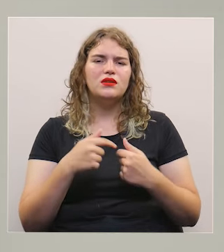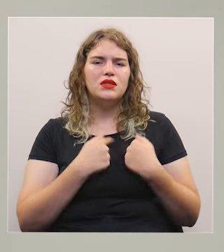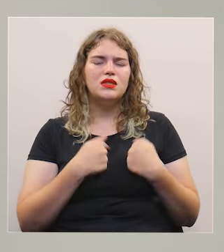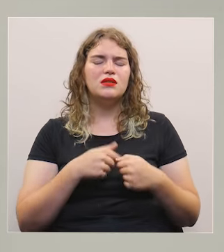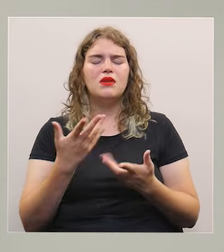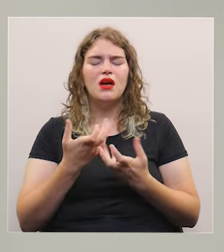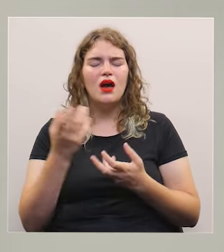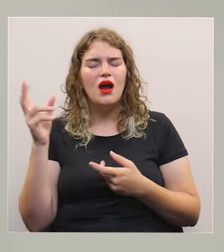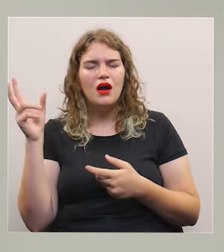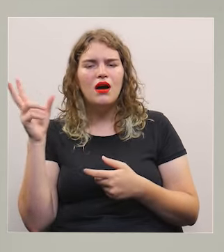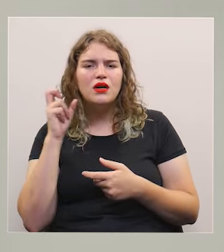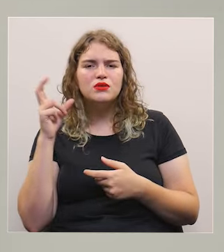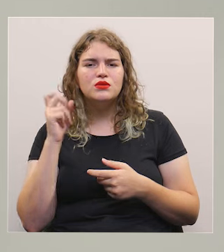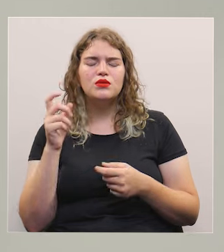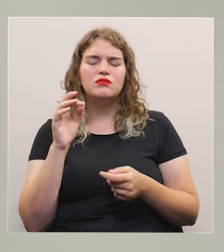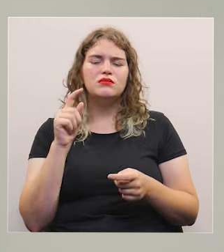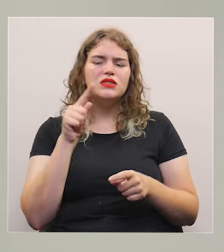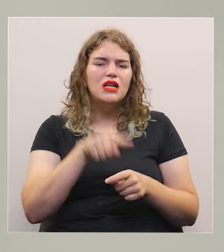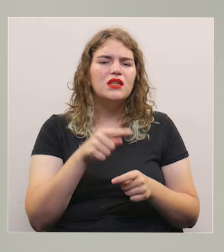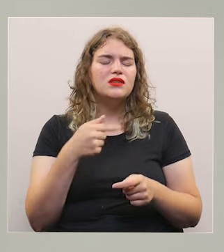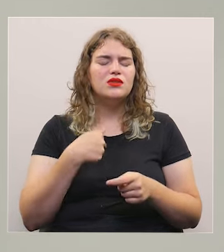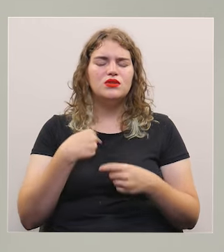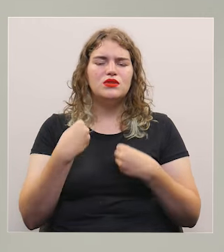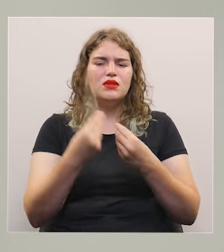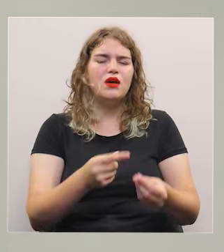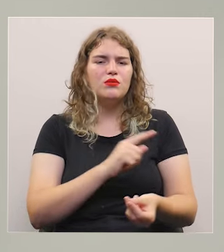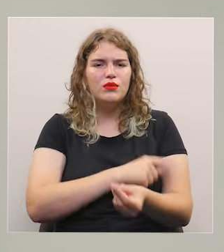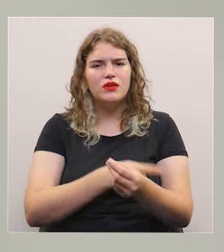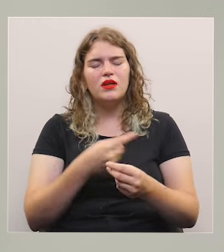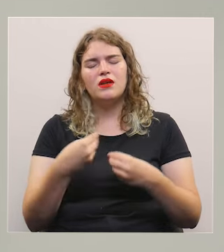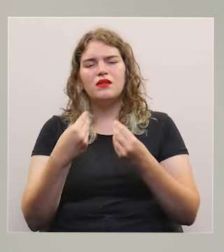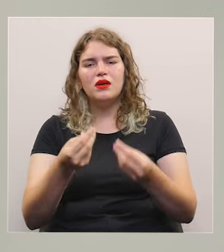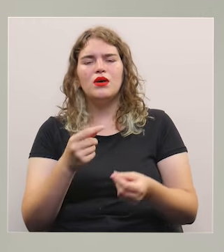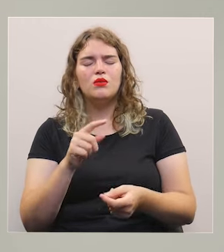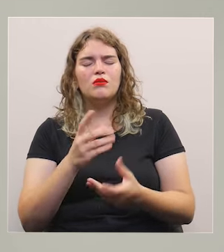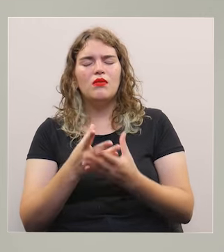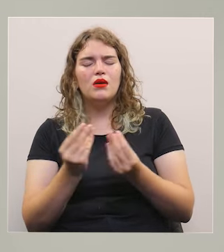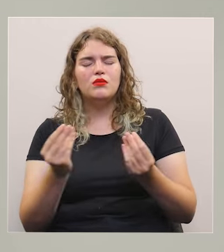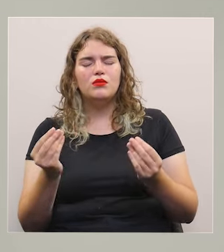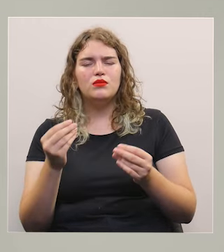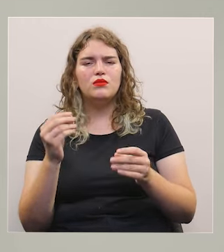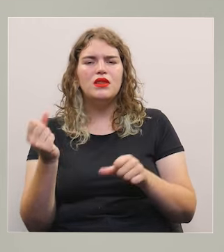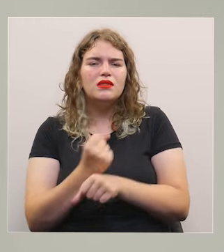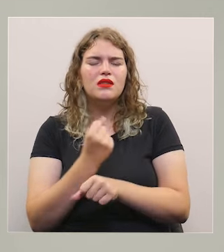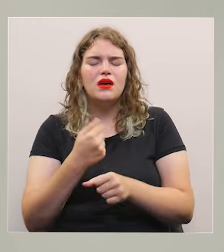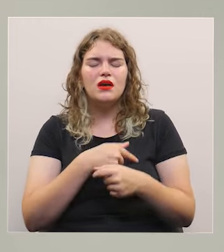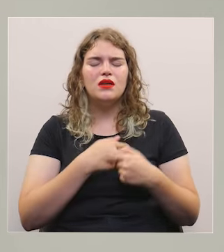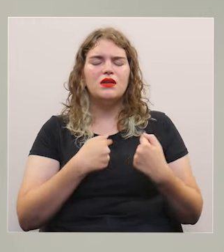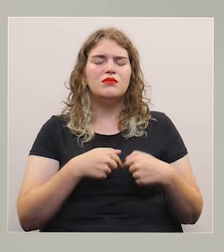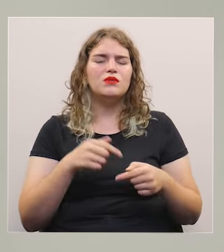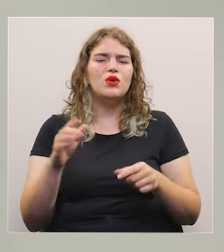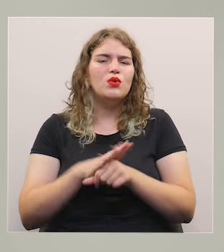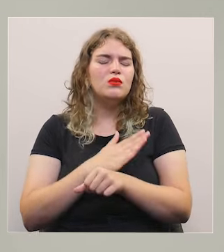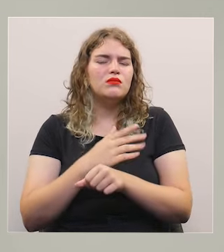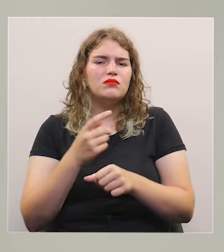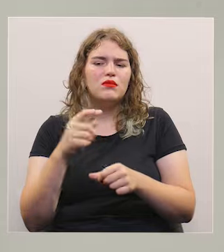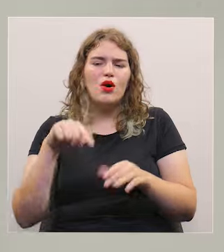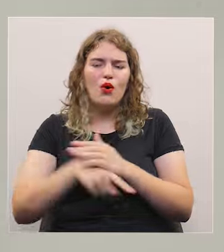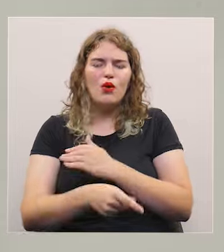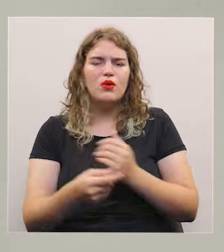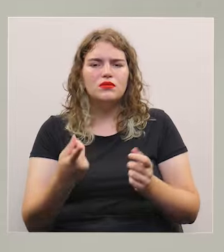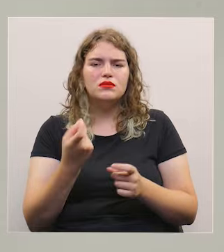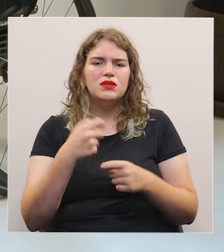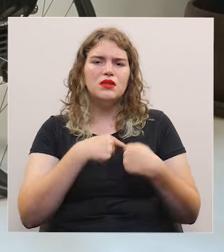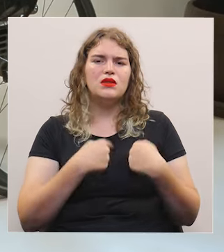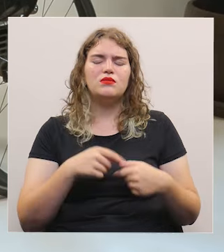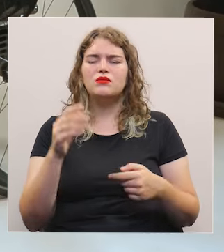se uită la această emisiune, Doamne, să le dai putere, să întărești Tu, Iisuse Hristoase, să le umpli Tu golul din inimă, Doamne, și pentru cei ce au